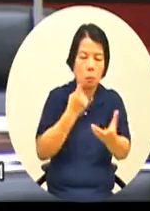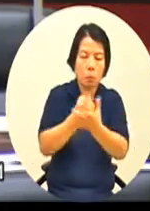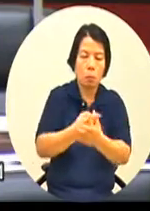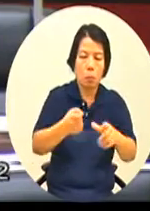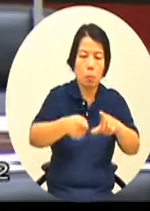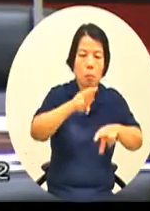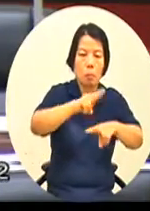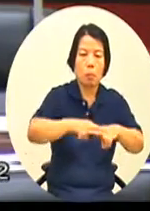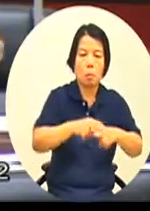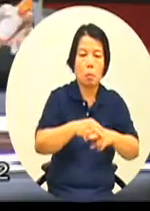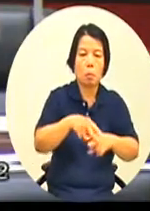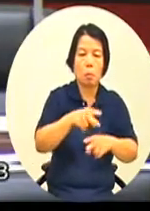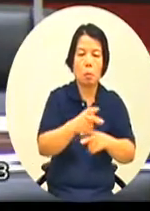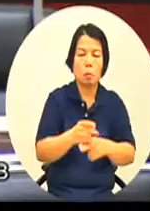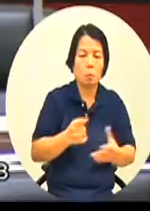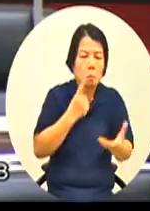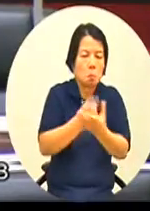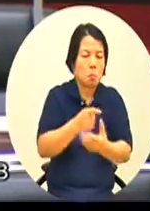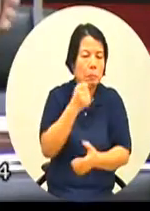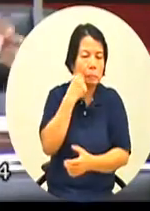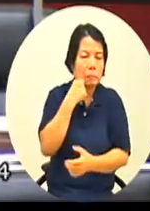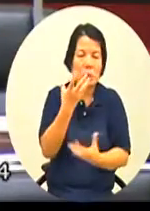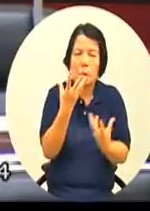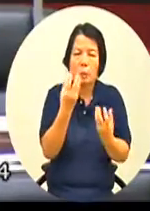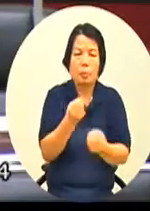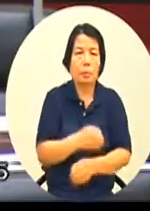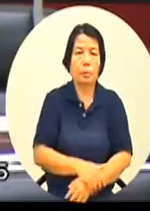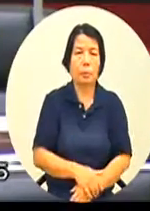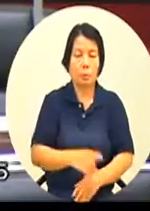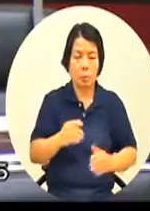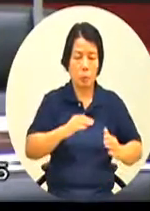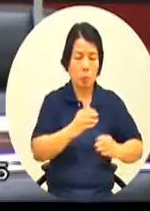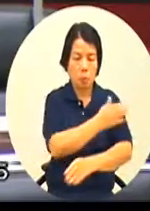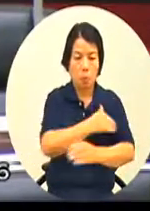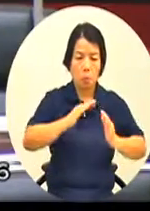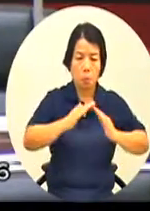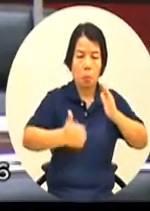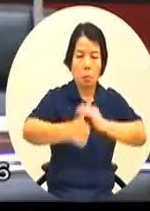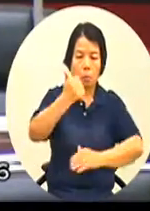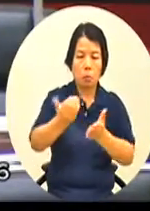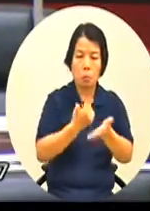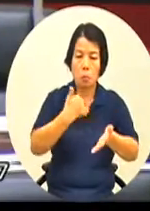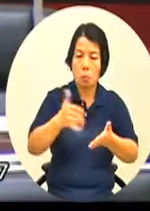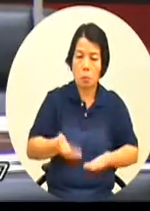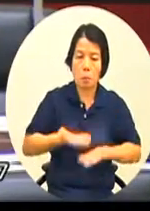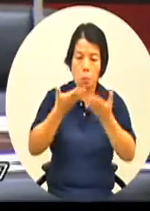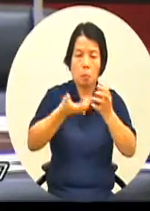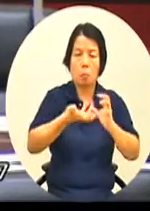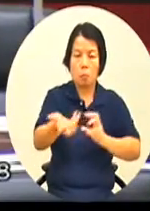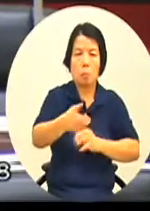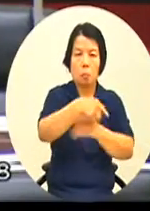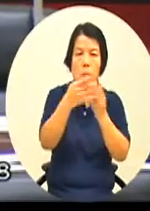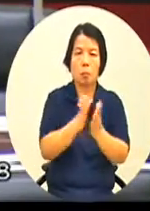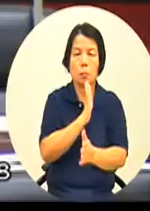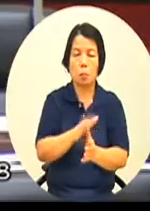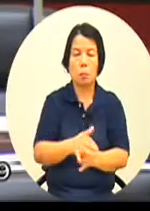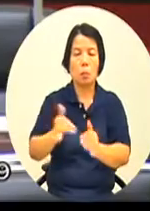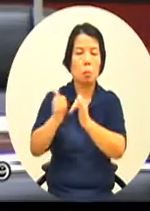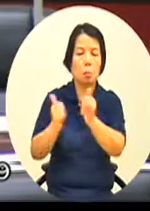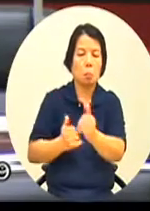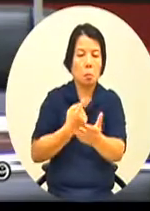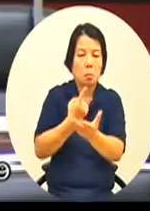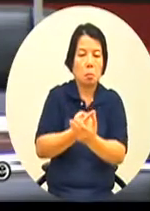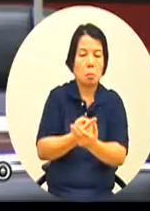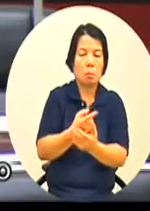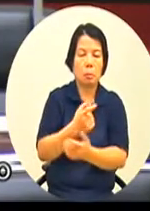没有那么高的兴趣的，就像我刚跟各位讲，即使市长要把预算拿出来让你参与，一般市民去参与的也没有那么多嘛。